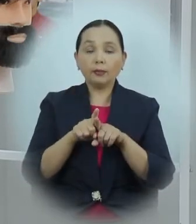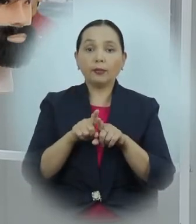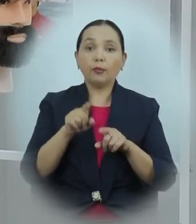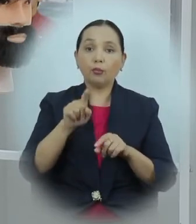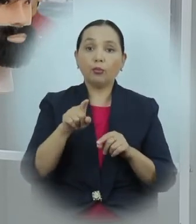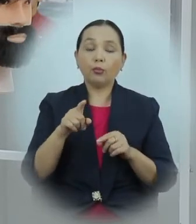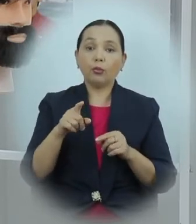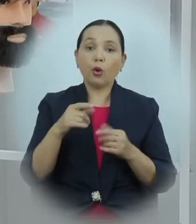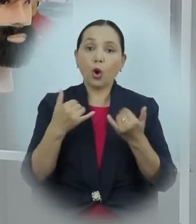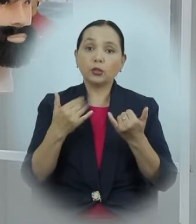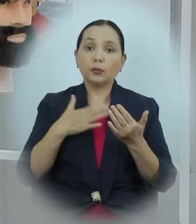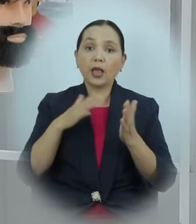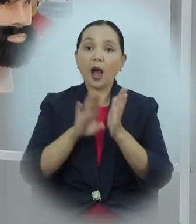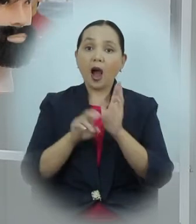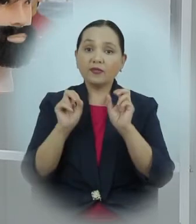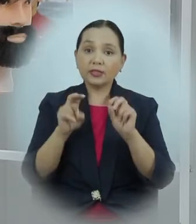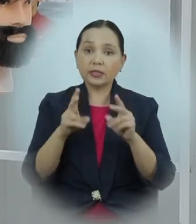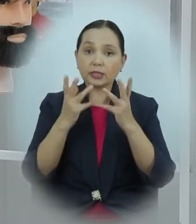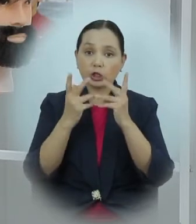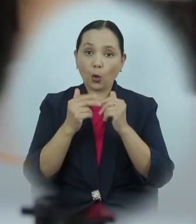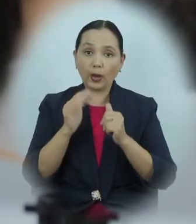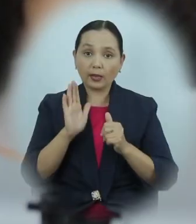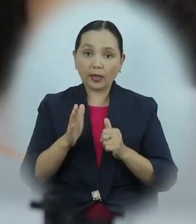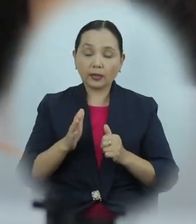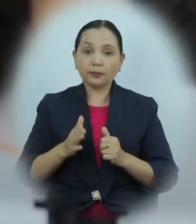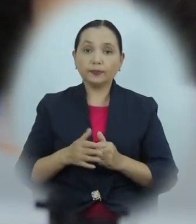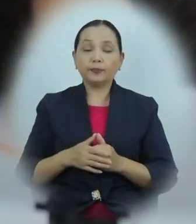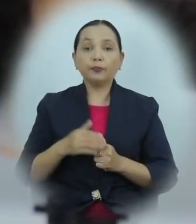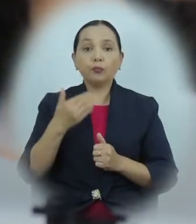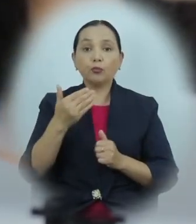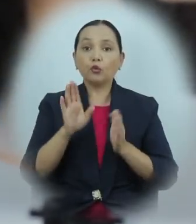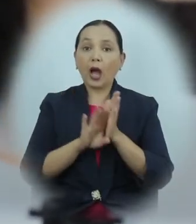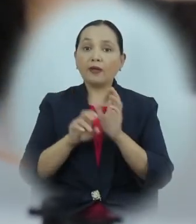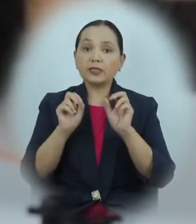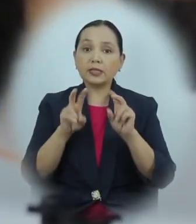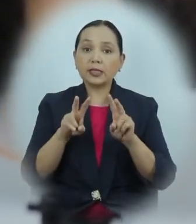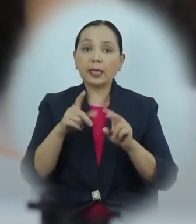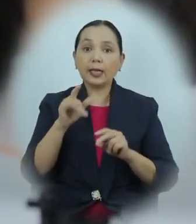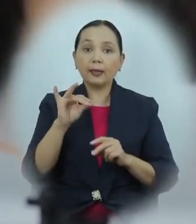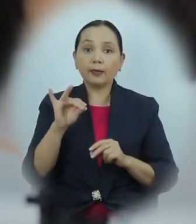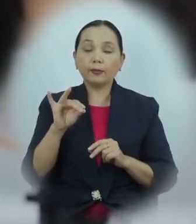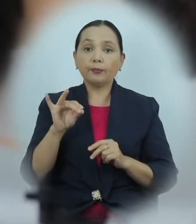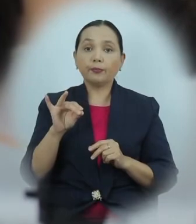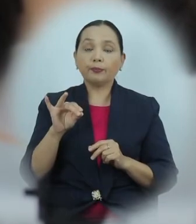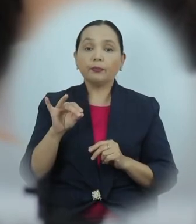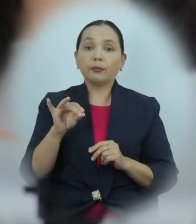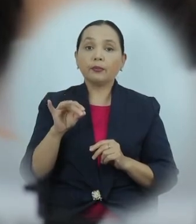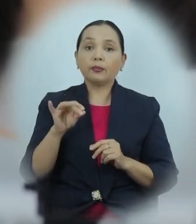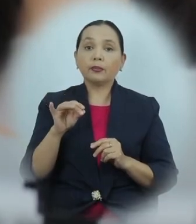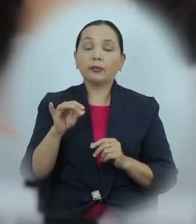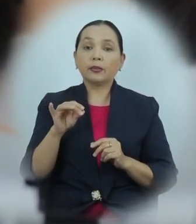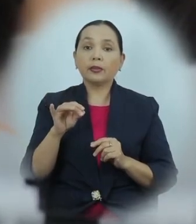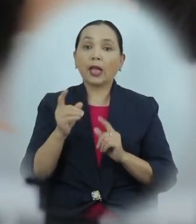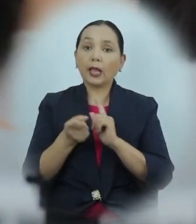bu hozir bizda xavfsiz ustara nomlanadi. Buni xavfsizligi bu ya'ni